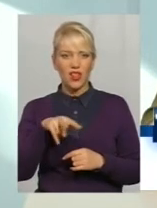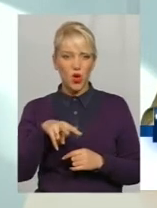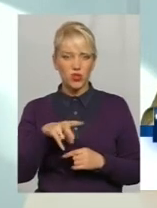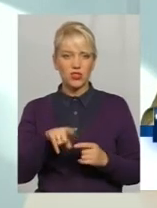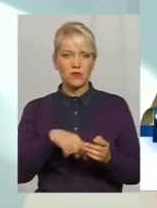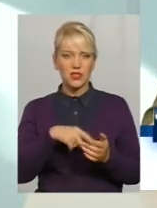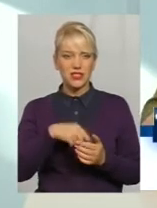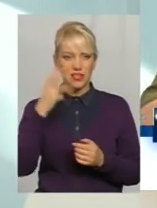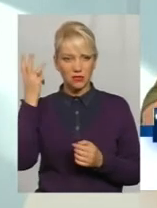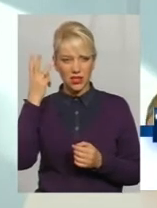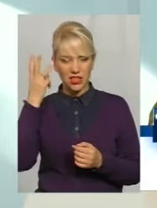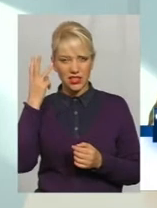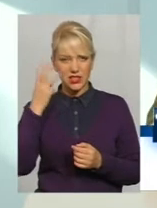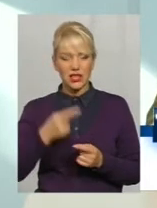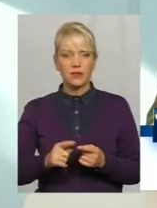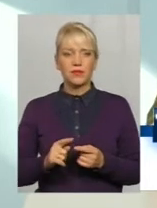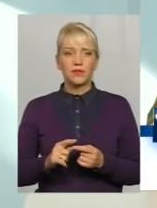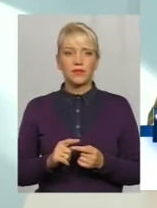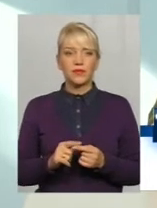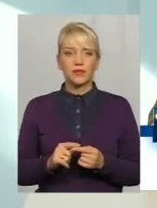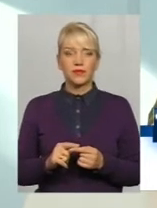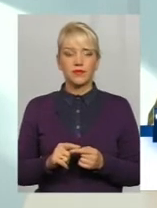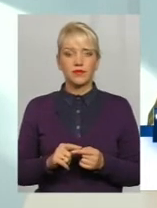місто Хмельницький, житель міста Хмельницького.